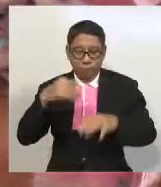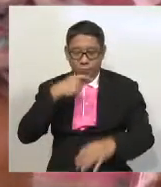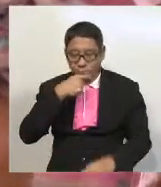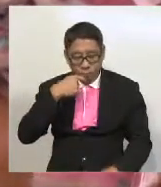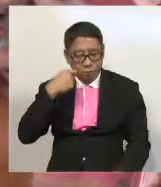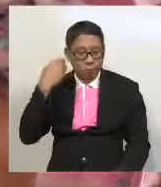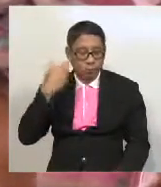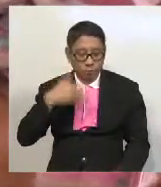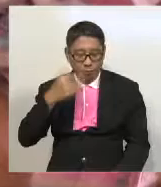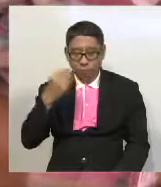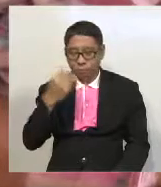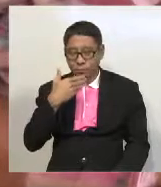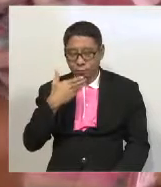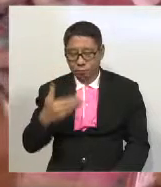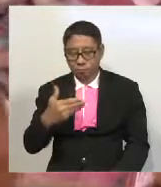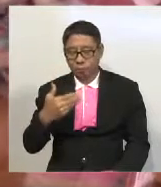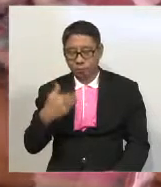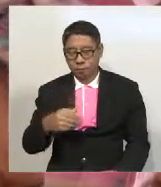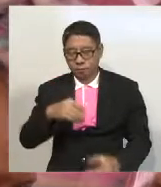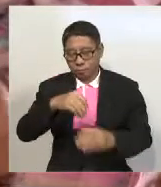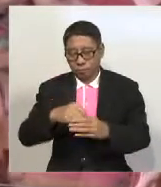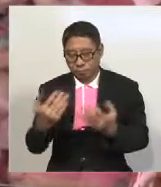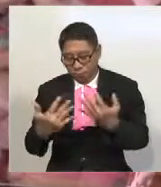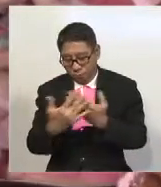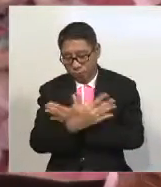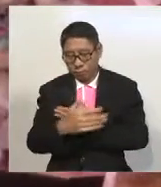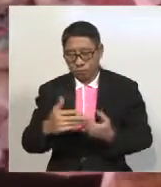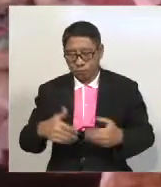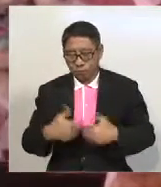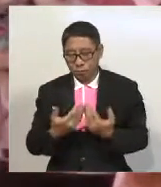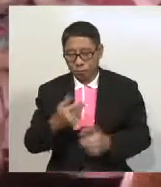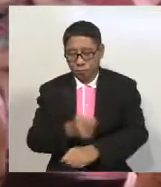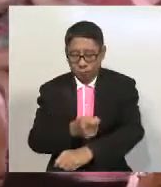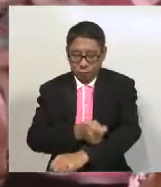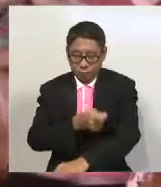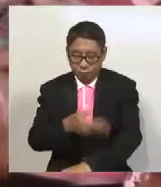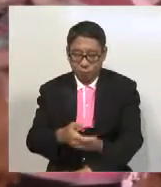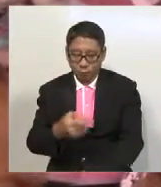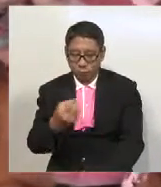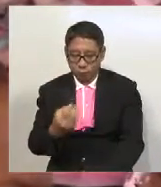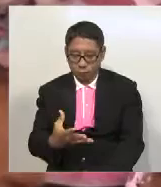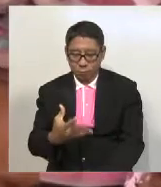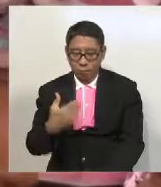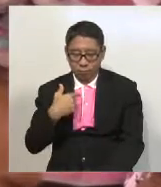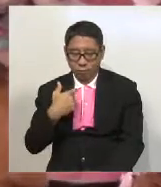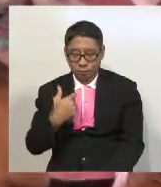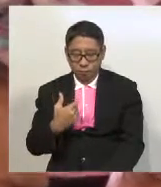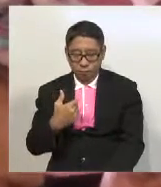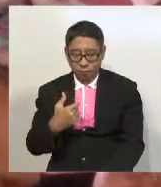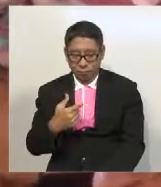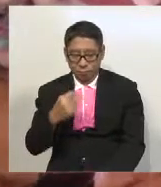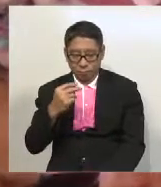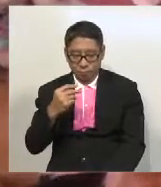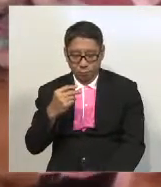แล้วอีกลองคุยกันดูที่ว่าเราพร้อมจะปรับเปลี่ยนอย่างไรที่มันมีรายได้ที่อย่างน้อยก็ไม่น้อยไปกว่าเดิมเข้าใจไหมเดิมมันเสียห